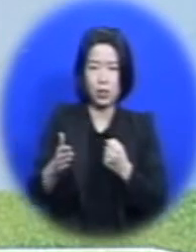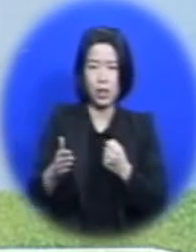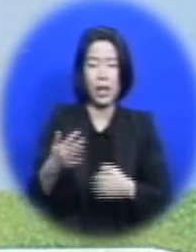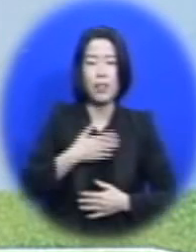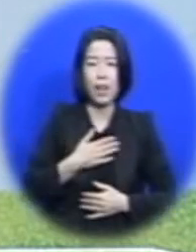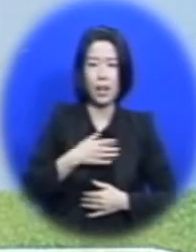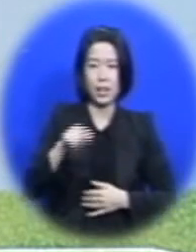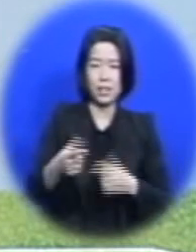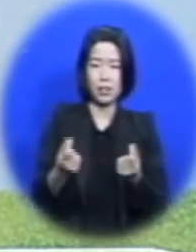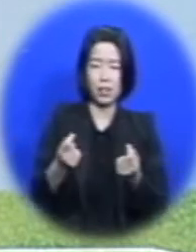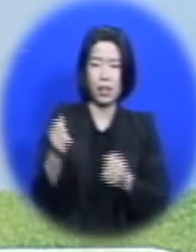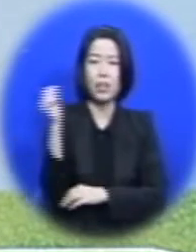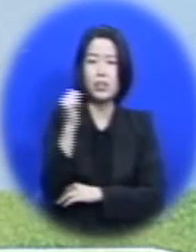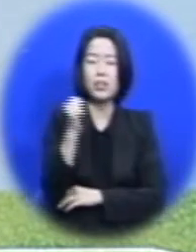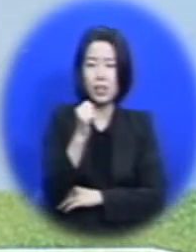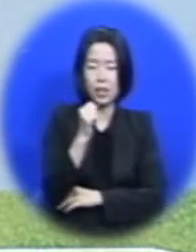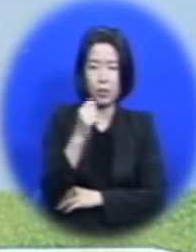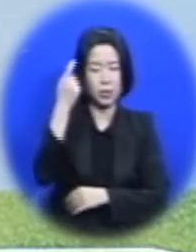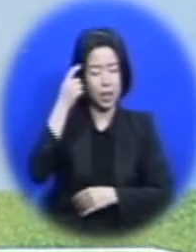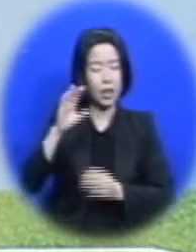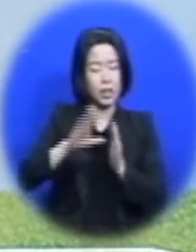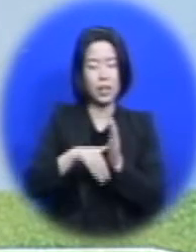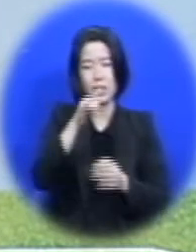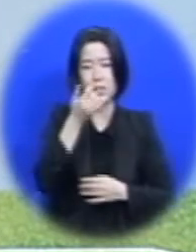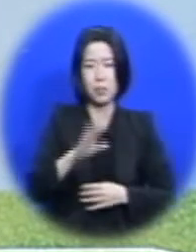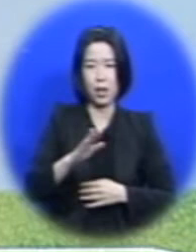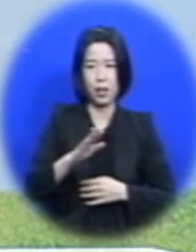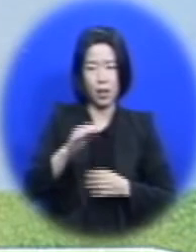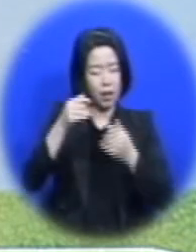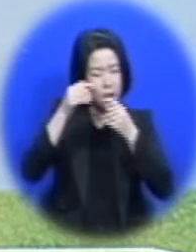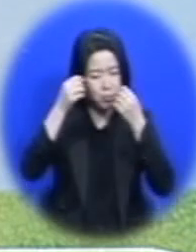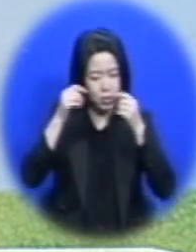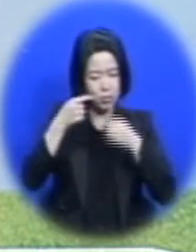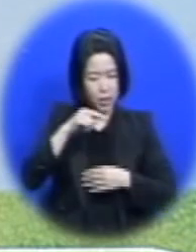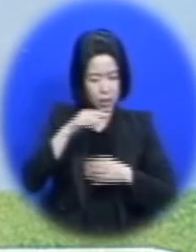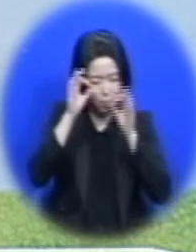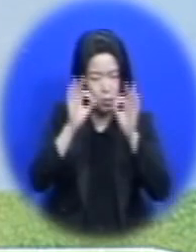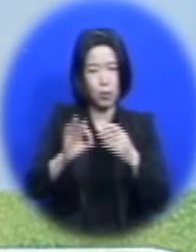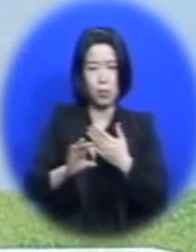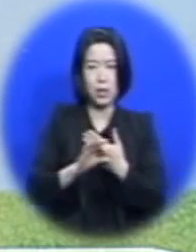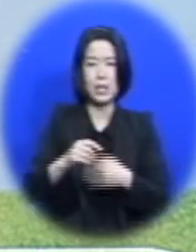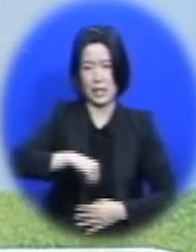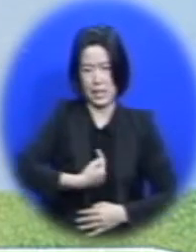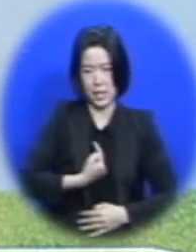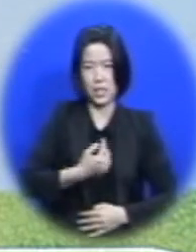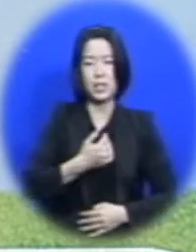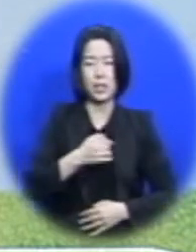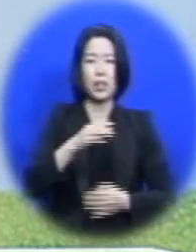이렇게 흔들린다고 생각할 경우가 있지만 따지고 보면 자기 자신의 문제예요